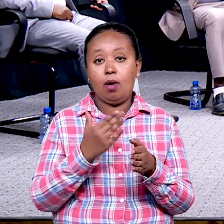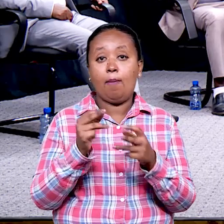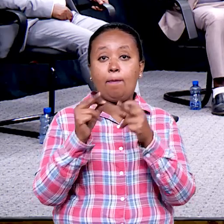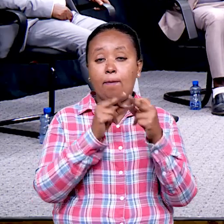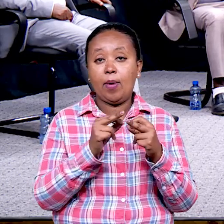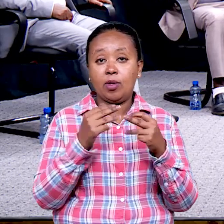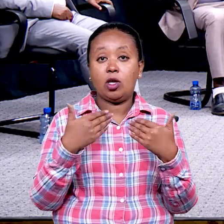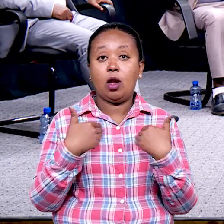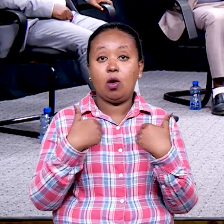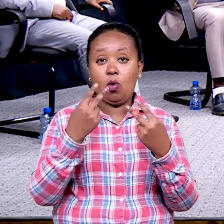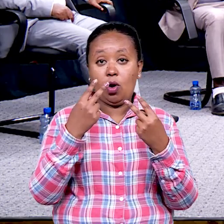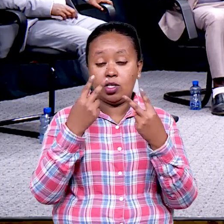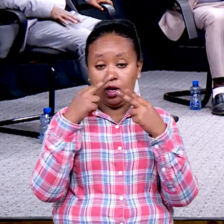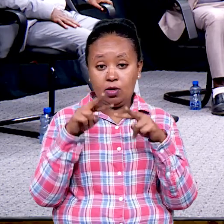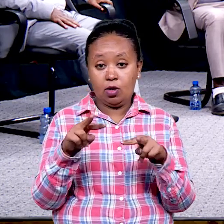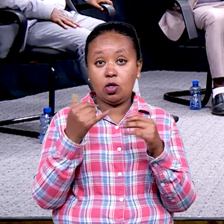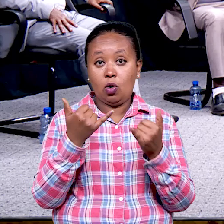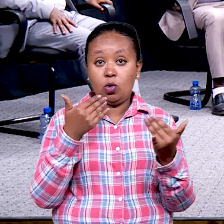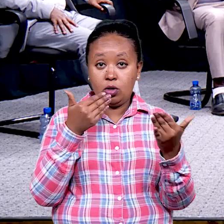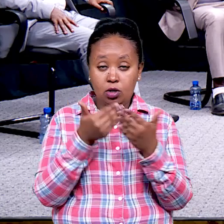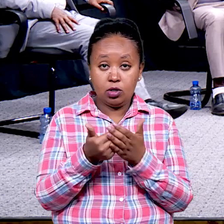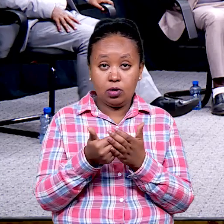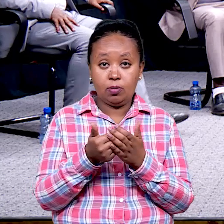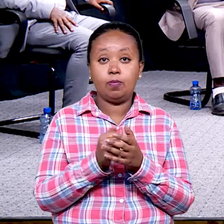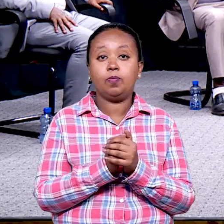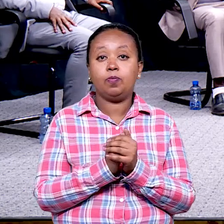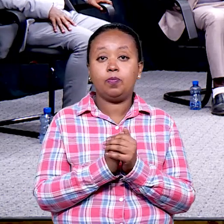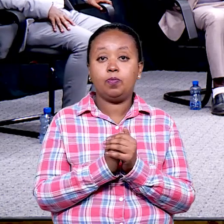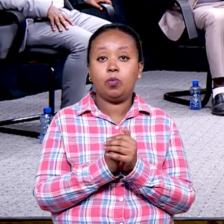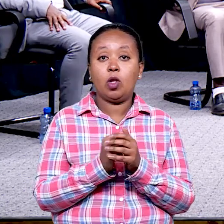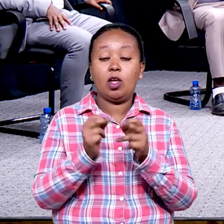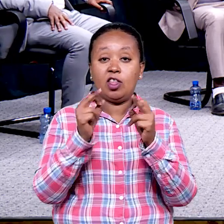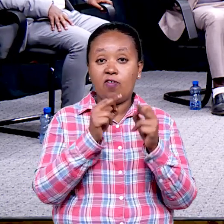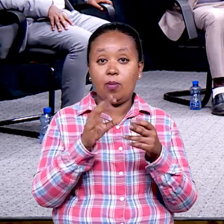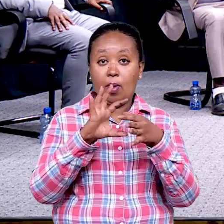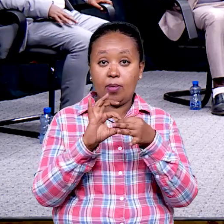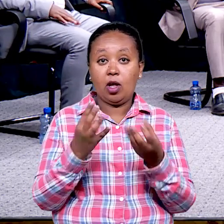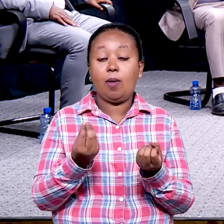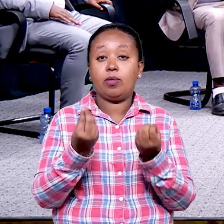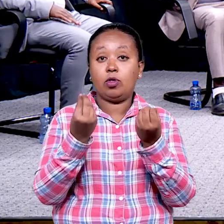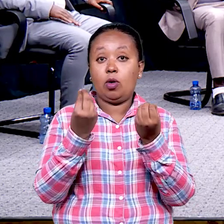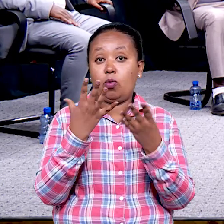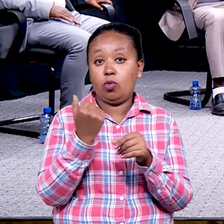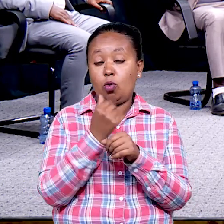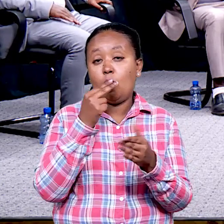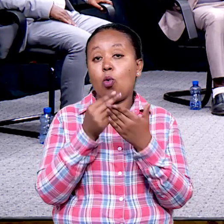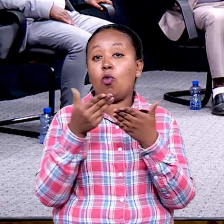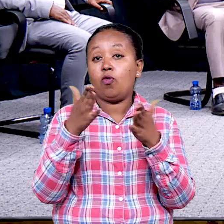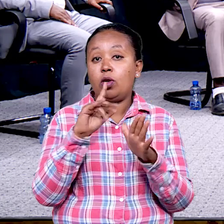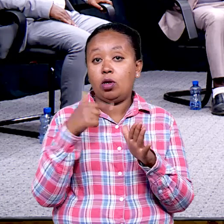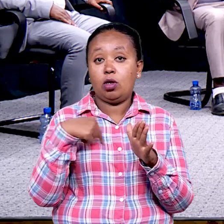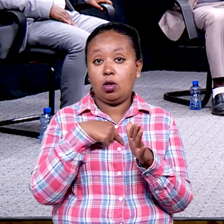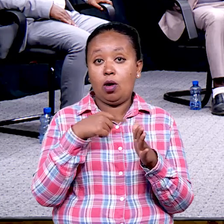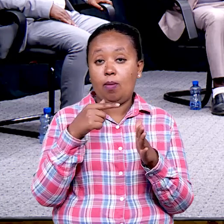ማህበረሰቡ ለሲቪል ማህበራት ያለው አተያይ ራሱ እስካሁንም ድረስ ለምሳሌ የሲቪል ማህበራት አብዛኛው የሚሰሩት በበጎ ፈቃድ ነው። ለምሳሌ የእኛ